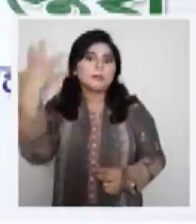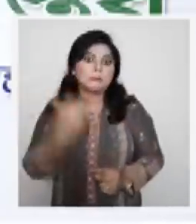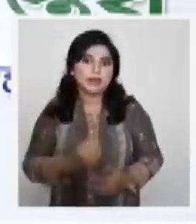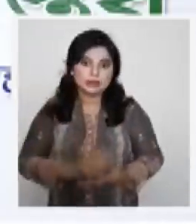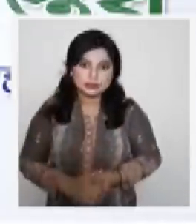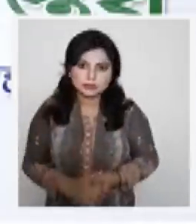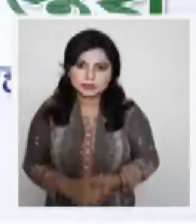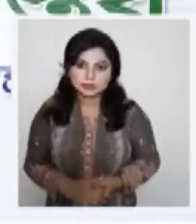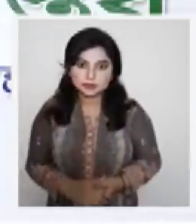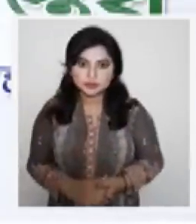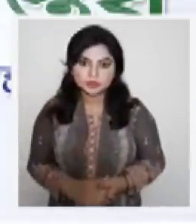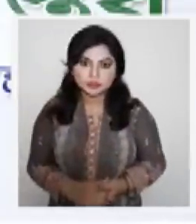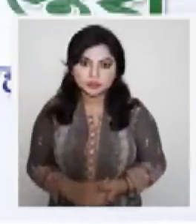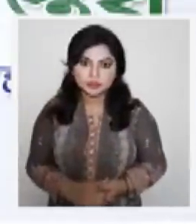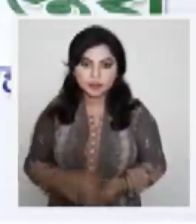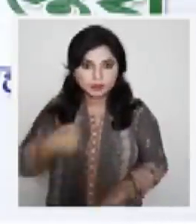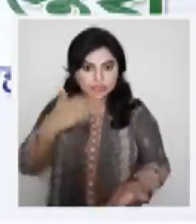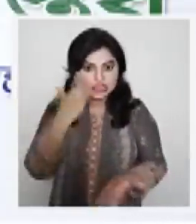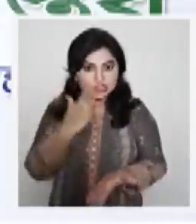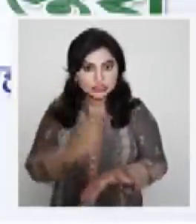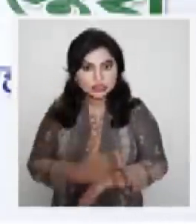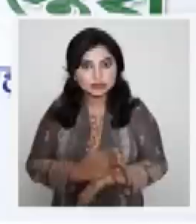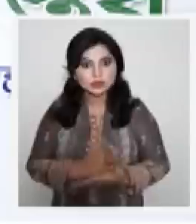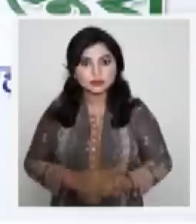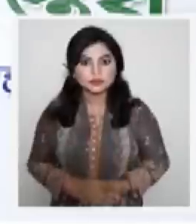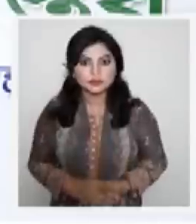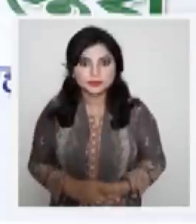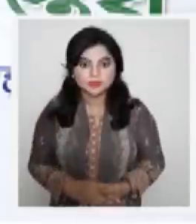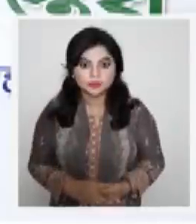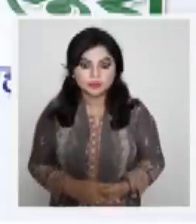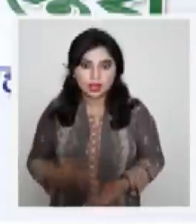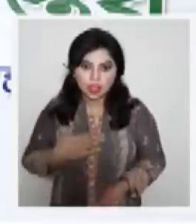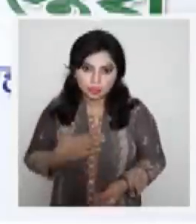বিশ্ব স্বাস্থ্য সংস্থা সিচুয়েশন রিপোর্ট 15 জুন 2020।